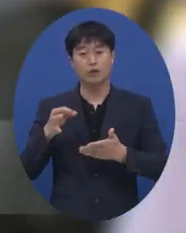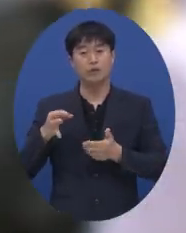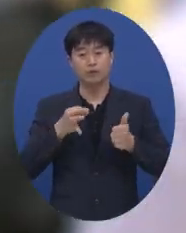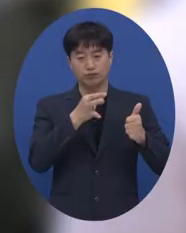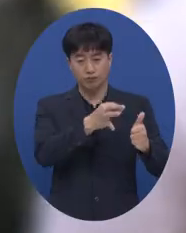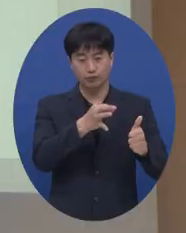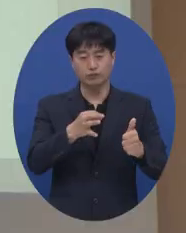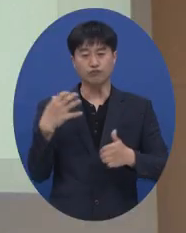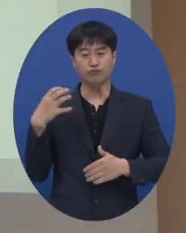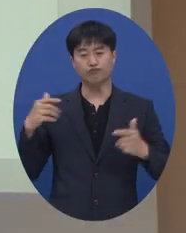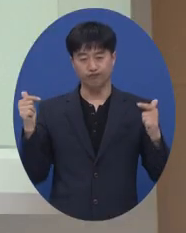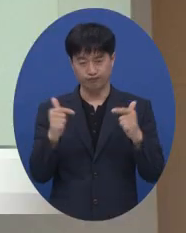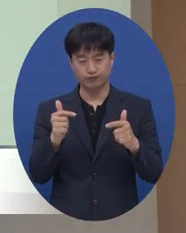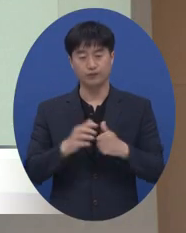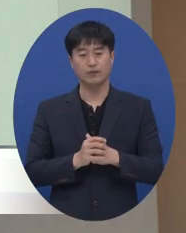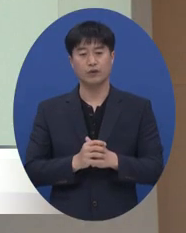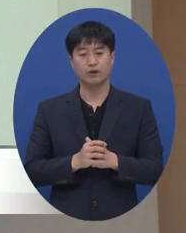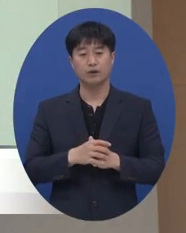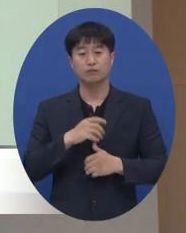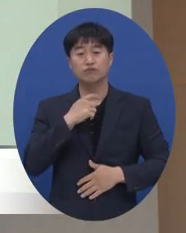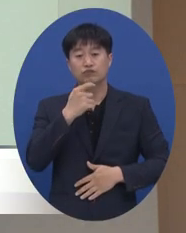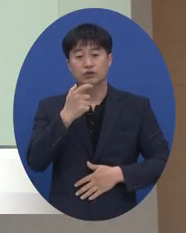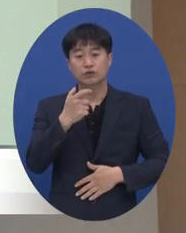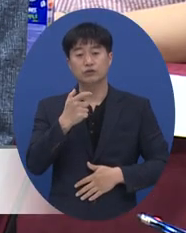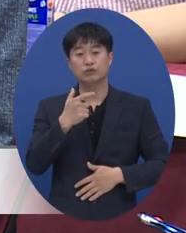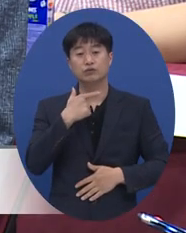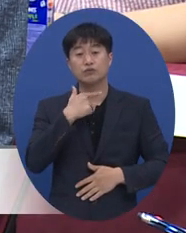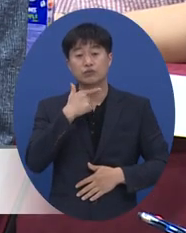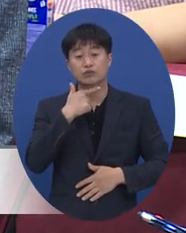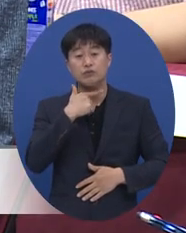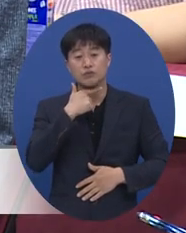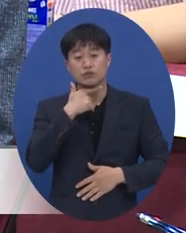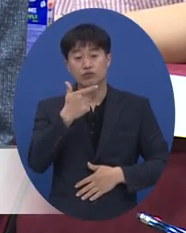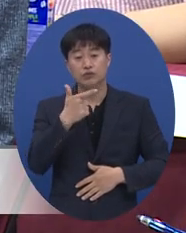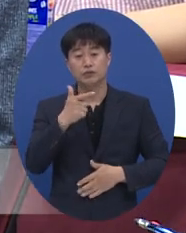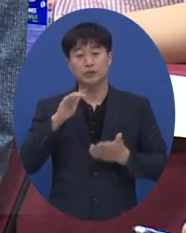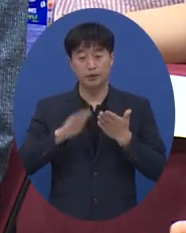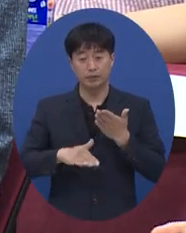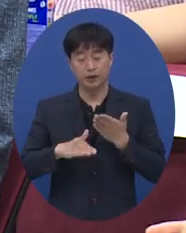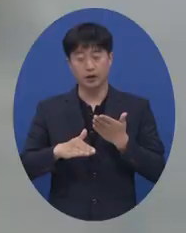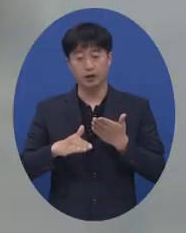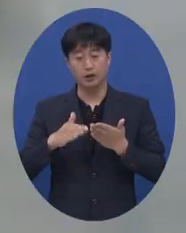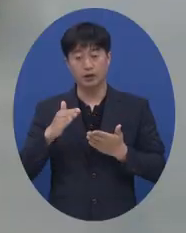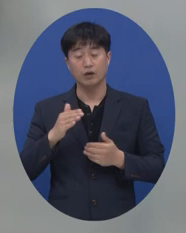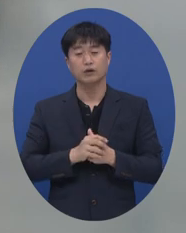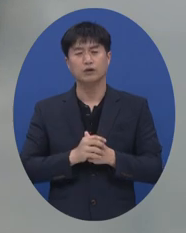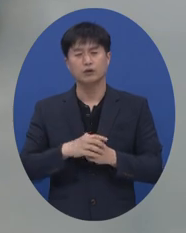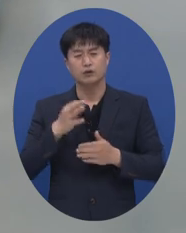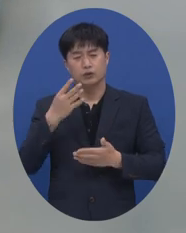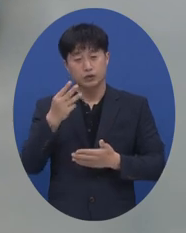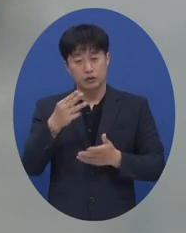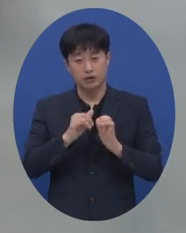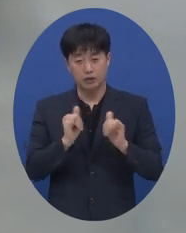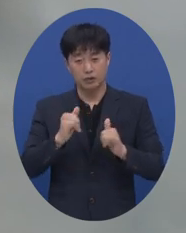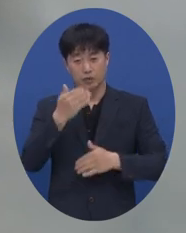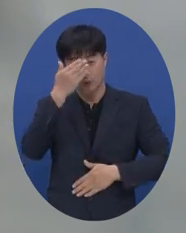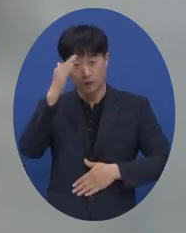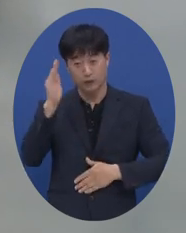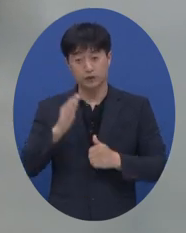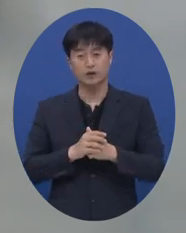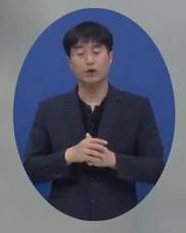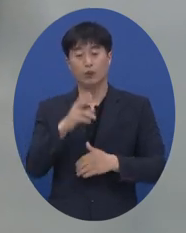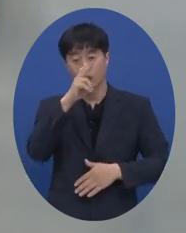덜어줍니다 또 만 6세 미만 역류 와 3명까지 요금이 면제되고 오전 6시 30분 이전